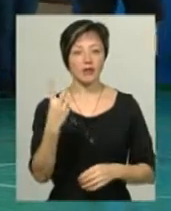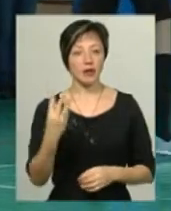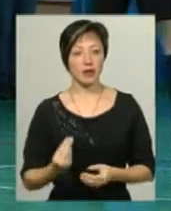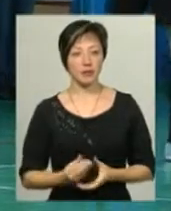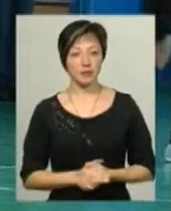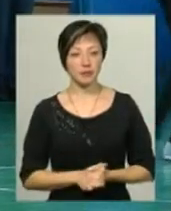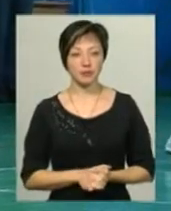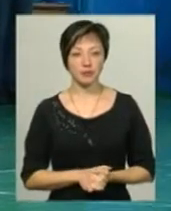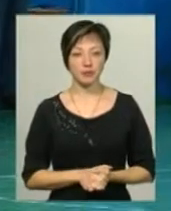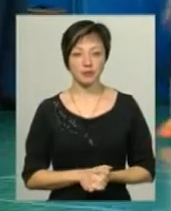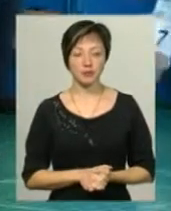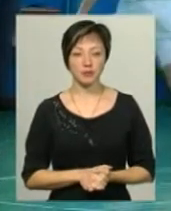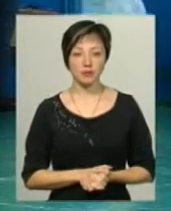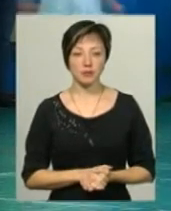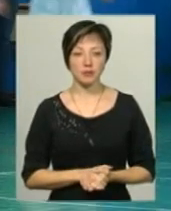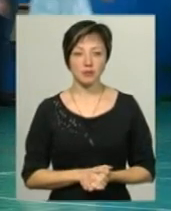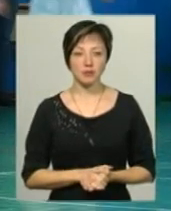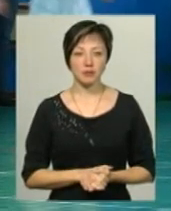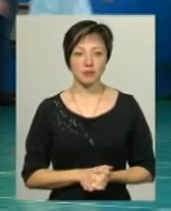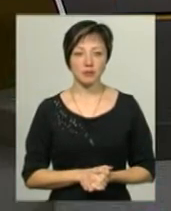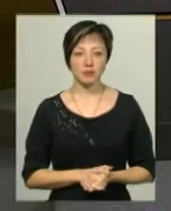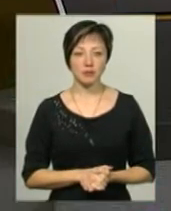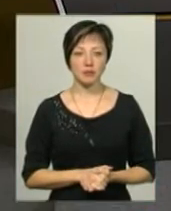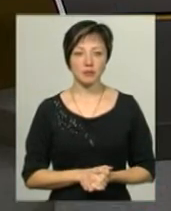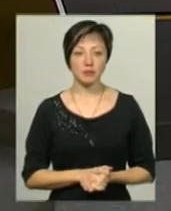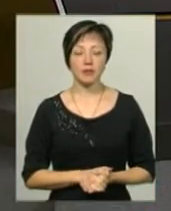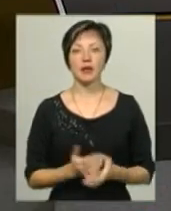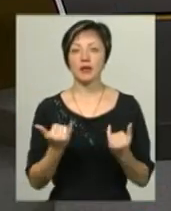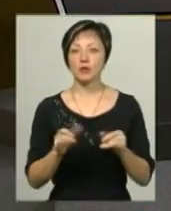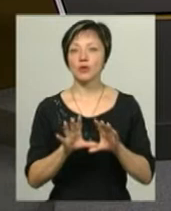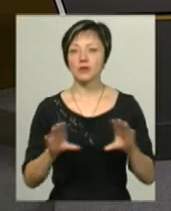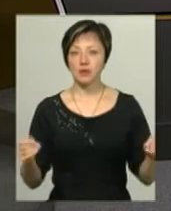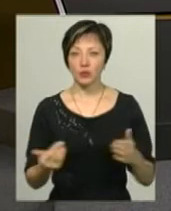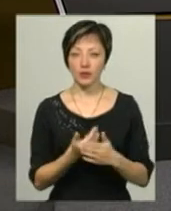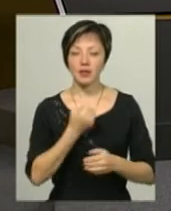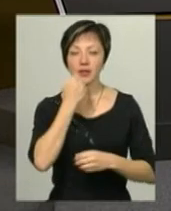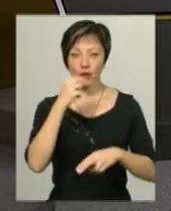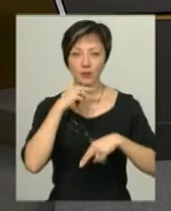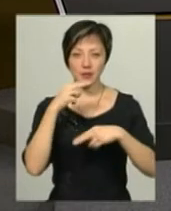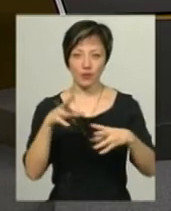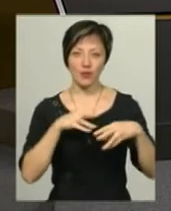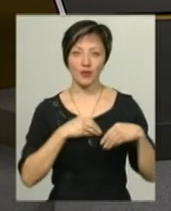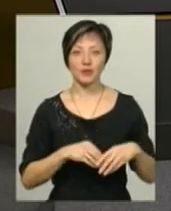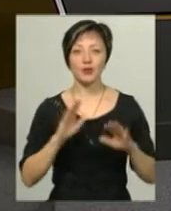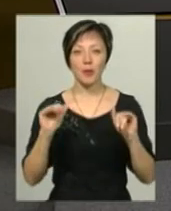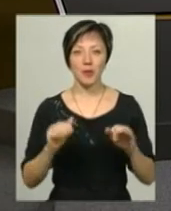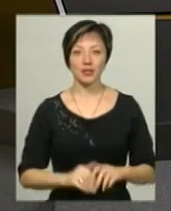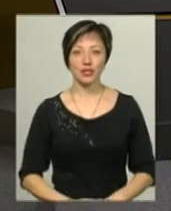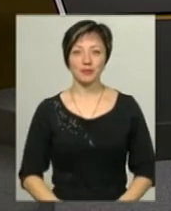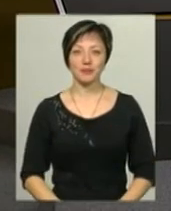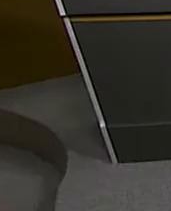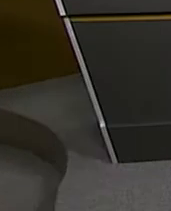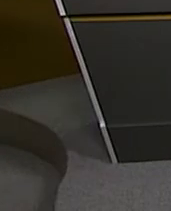Зелінська, Олександр Горішевський, новини Поділля. На сьогодні це усі новини. Дякуємо, що були разом з нами. До побачення.